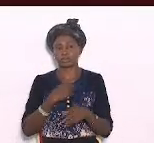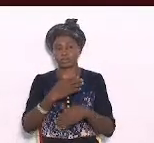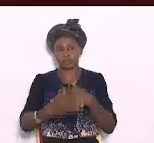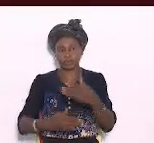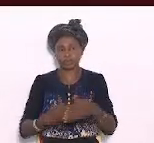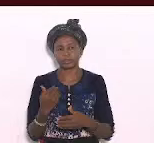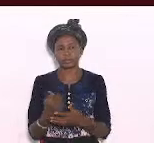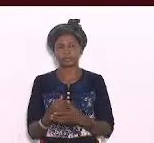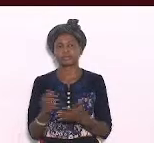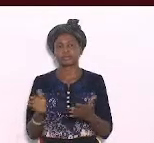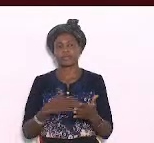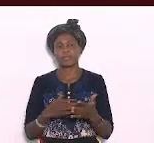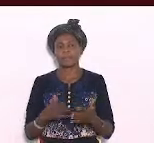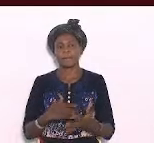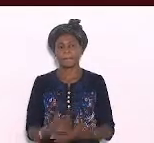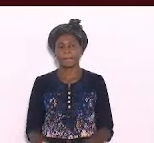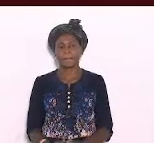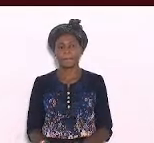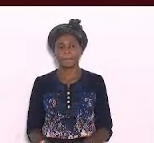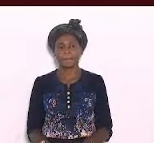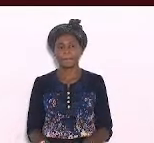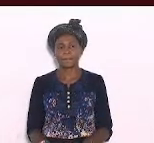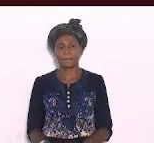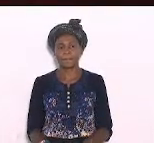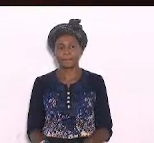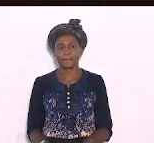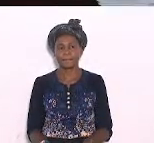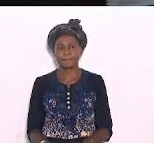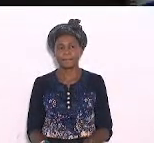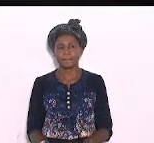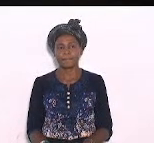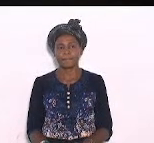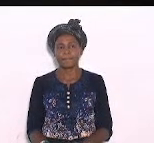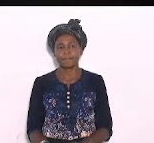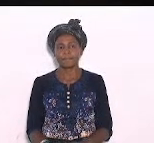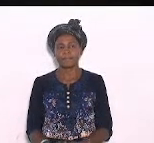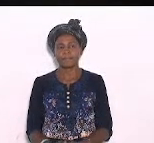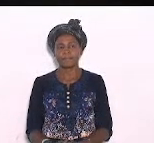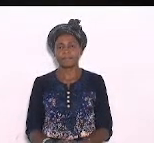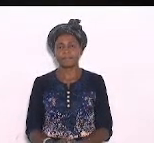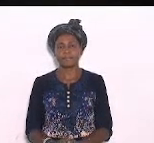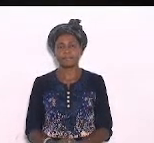ensemble avec la chorale la chorale s'il vous